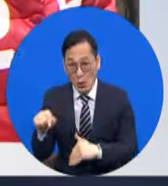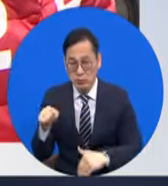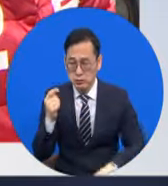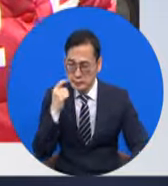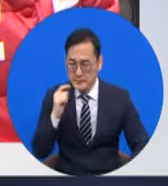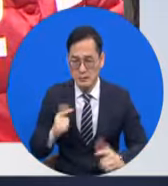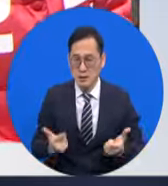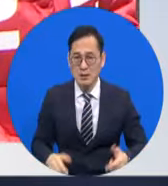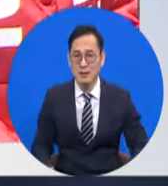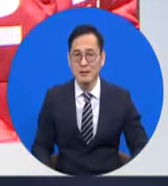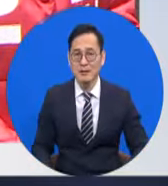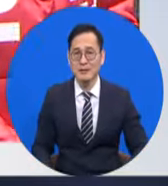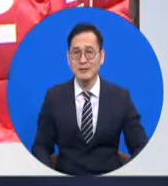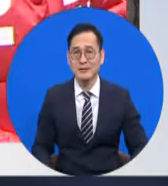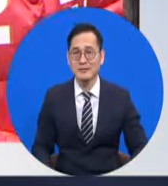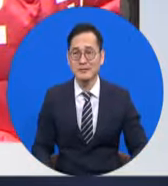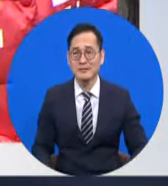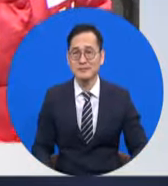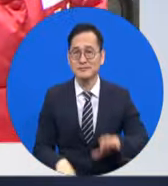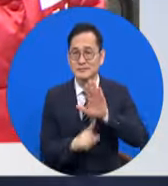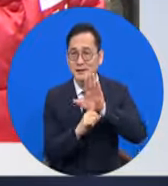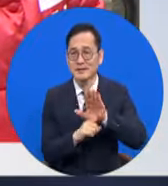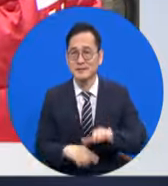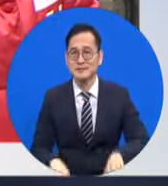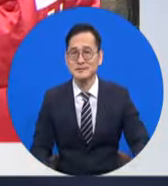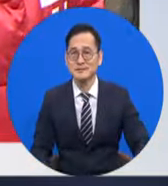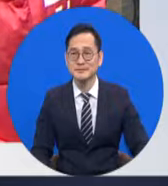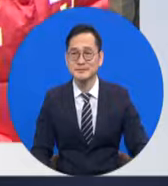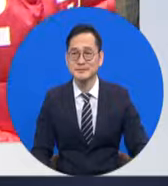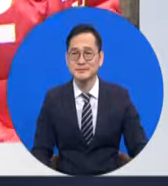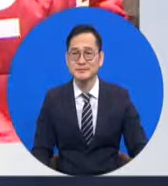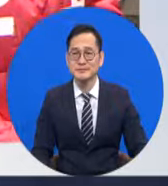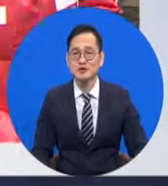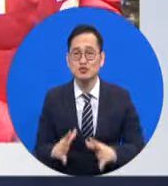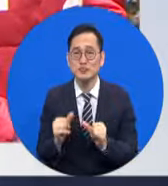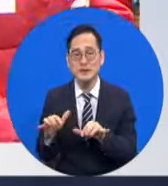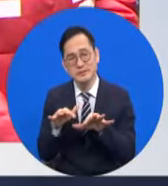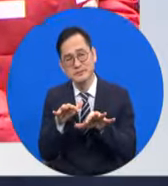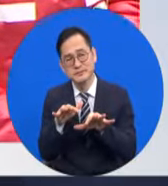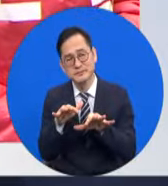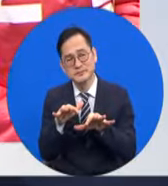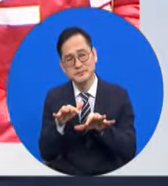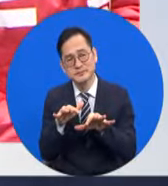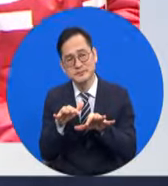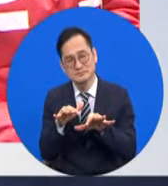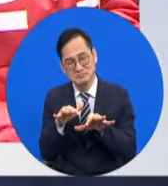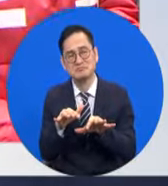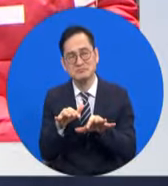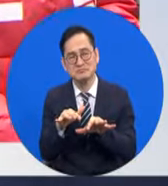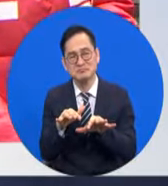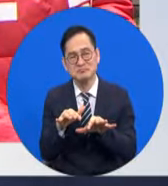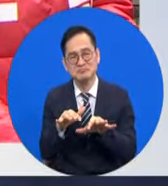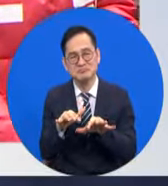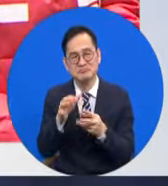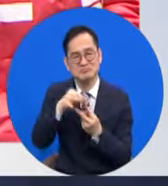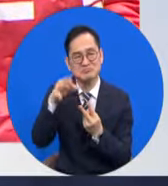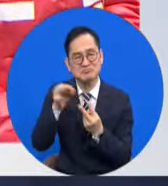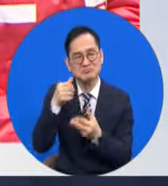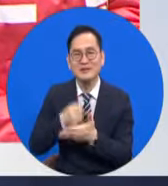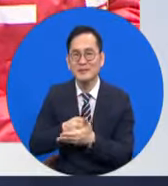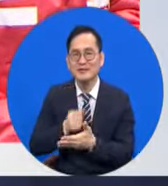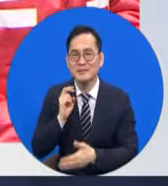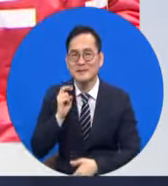상황이기 때문에 이렇게 주목을 많이 받았을 때는 그만큼 유권자들께서도 여러 가지를 보고 판단을 하시게 될 겁니다. 특히 이렇게